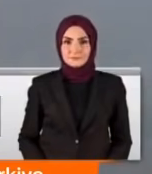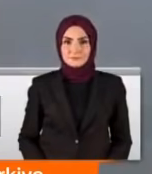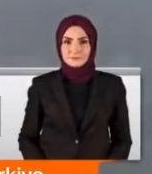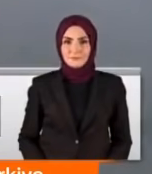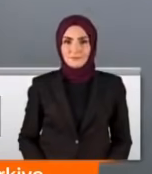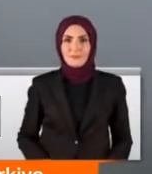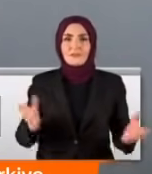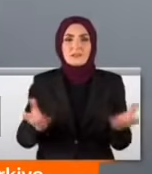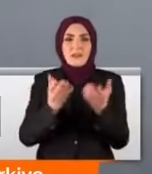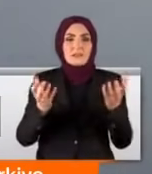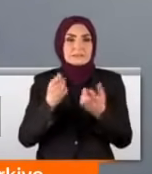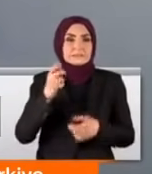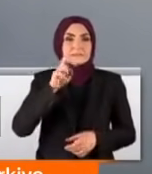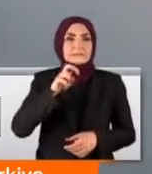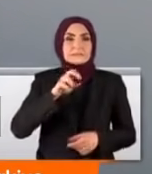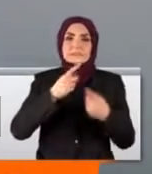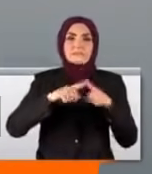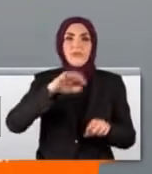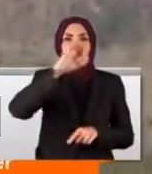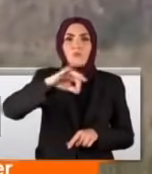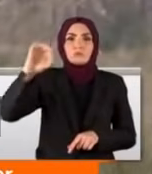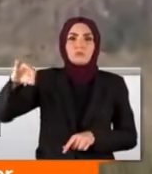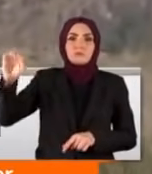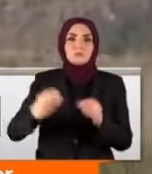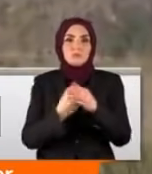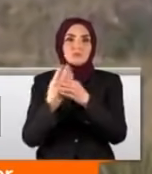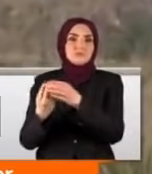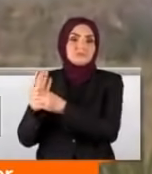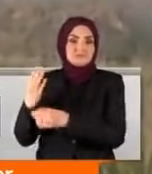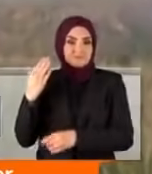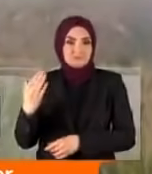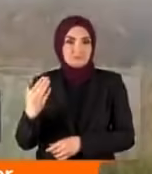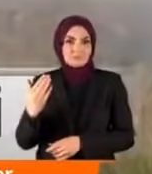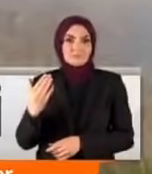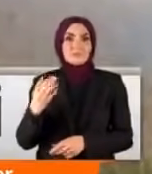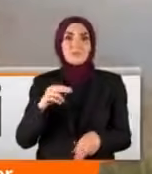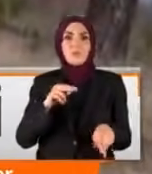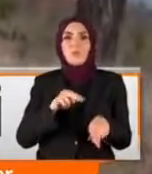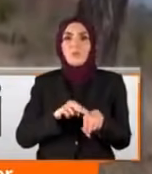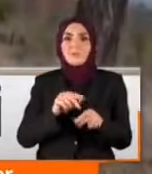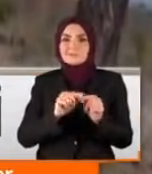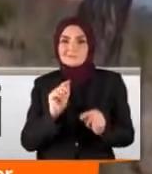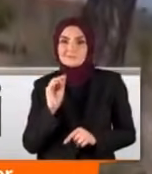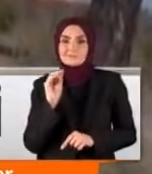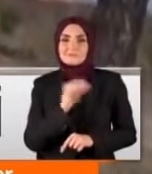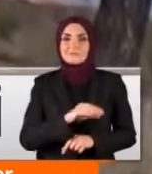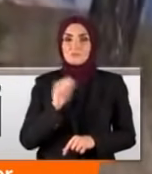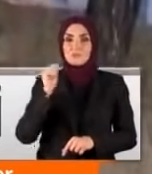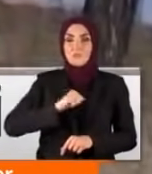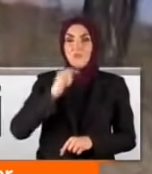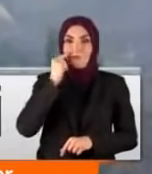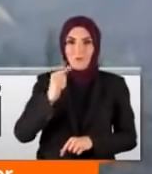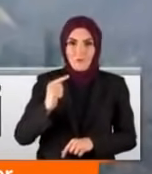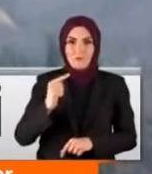Aşağı. Yangın 8 farklı noktadan çıkmıştı. Kundaklama ihtimaline karşı güvenlik güçleri alarma geçti ve orman didik